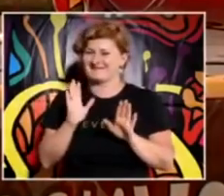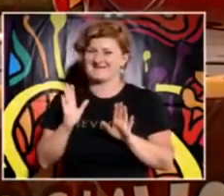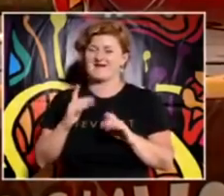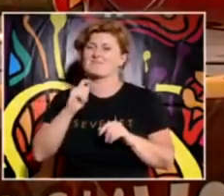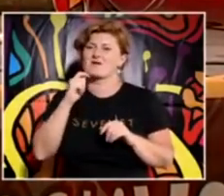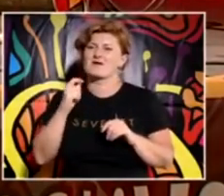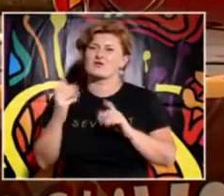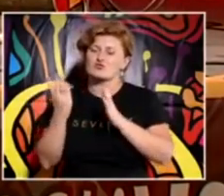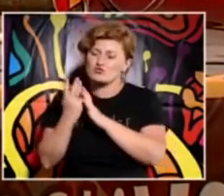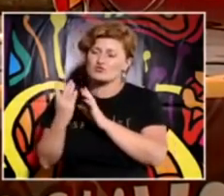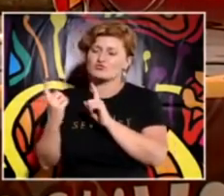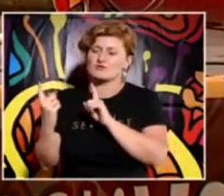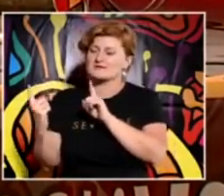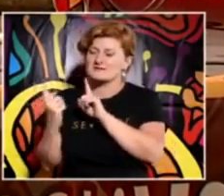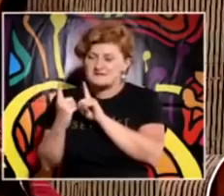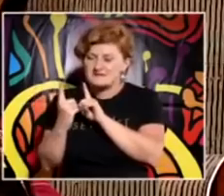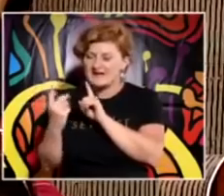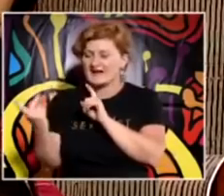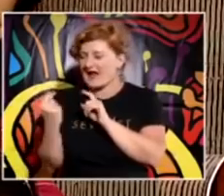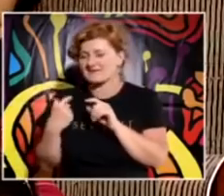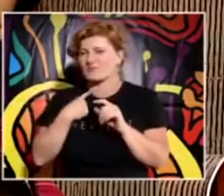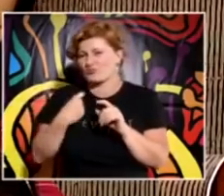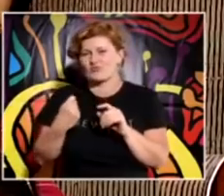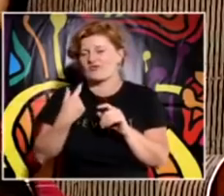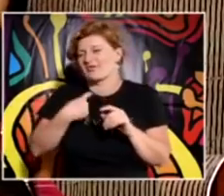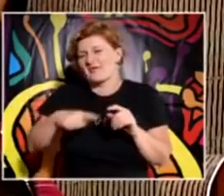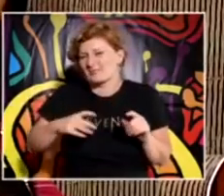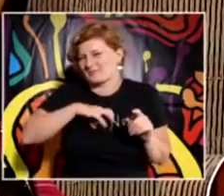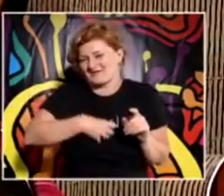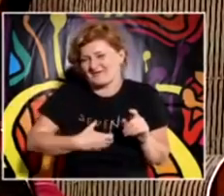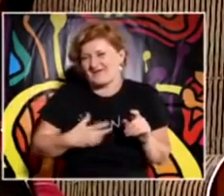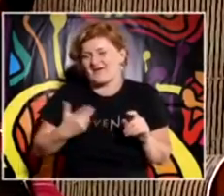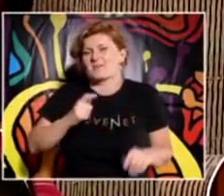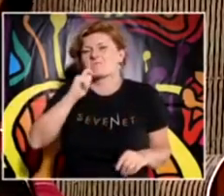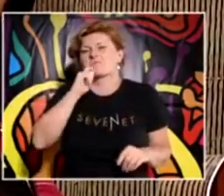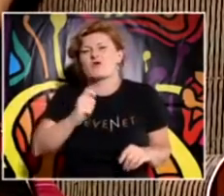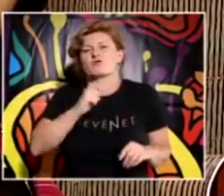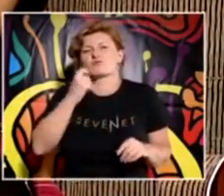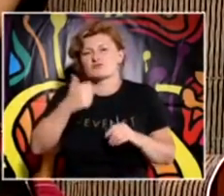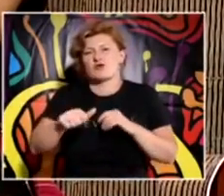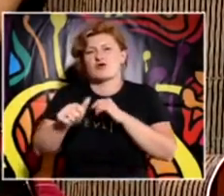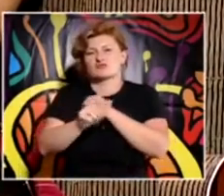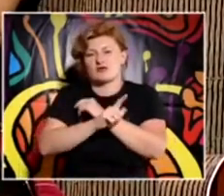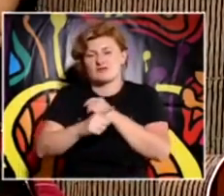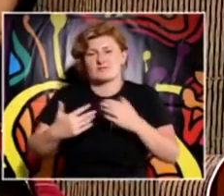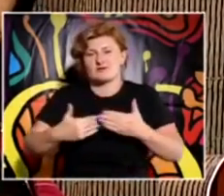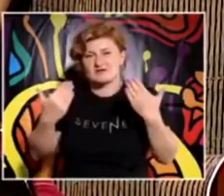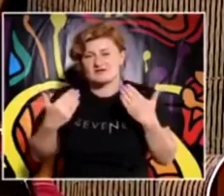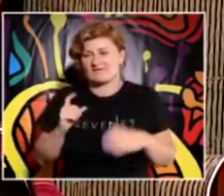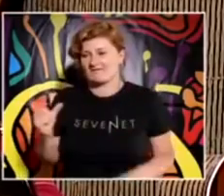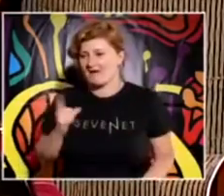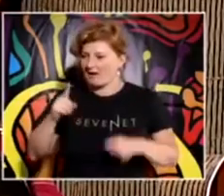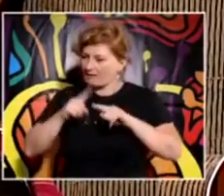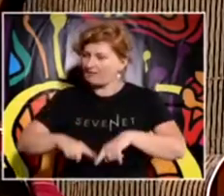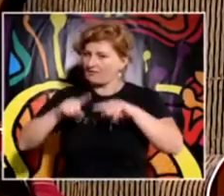Sobą tak naprawdę nie byliśmy zmęczeni, bo jak jesteś w takiej podróży, to przez 170 dni jesteście na siebie skazani. I